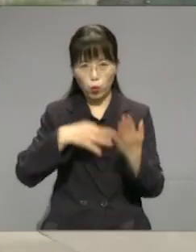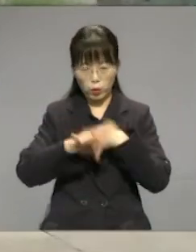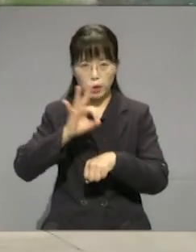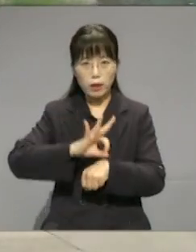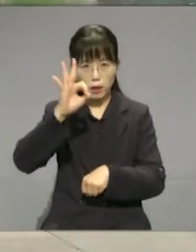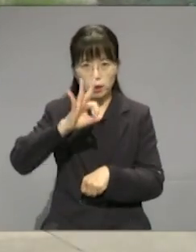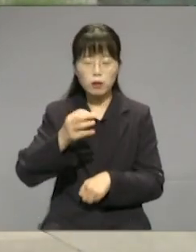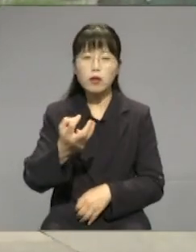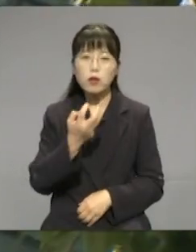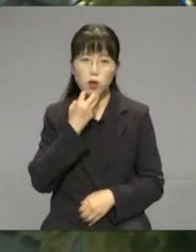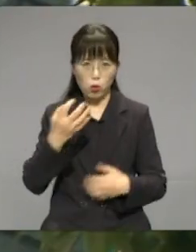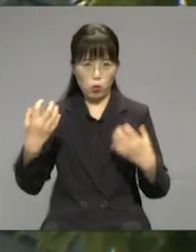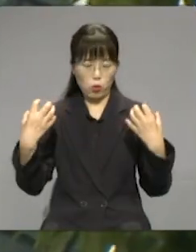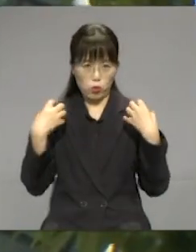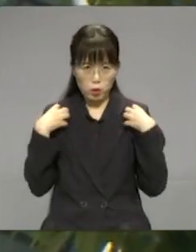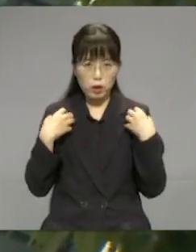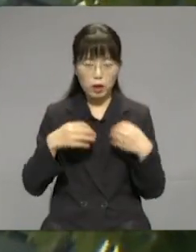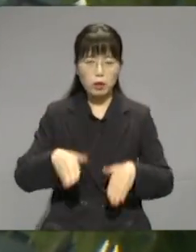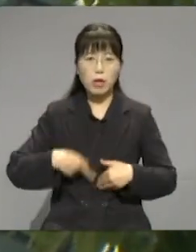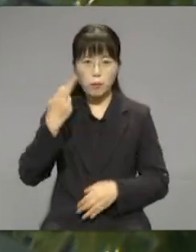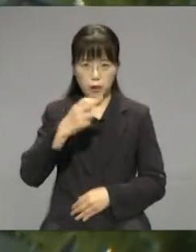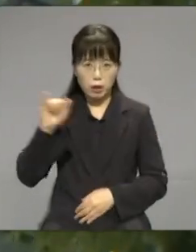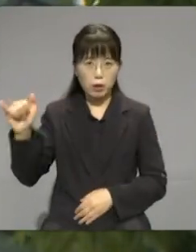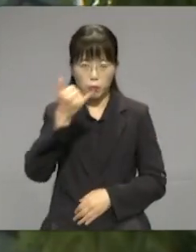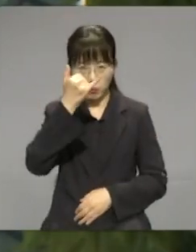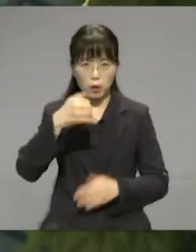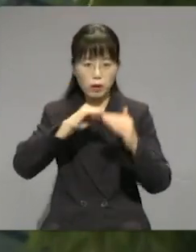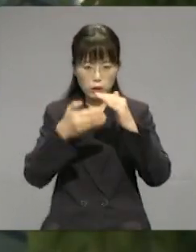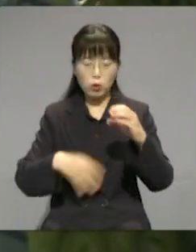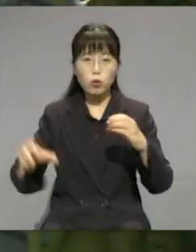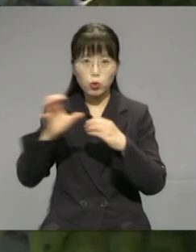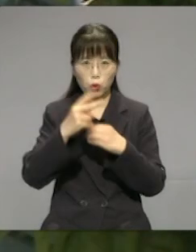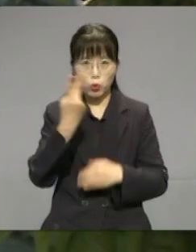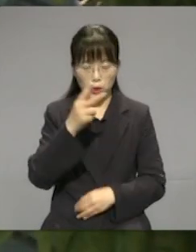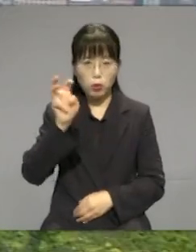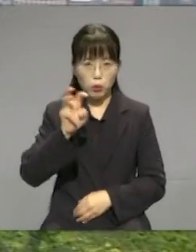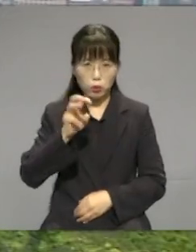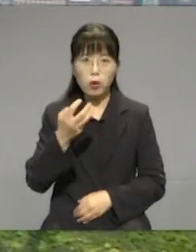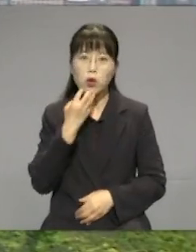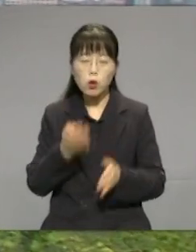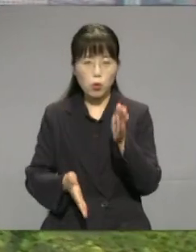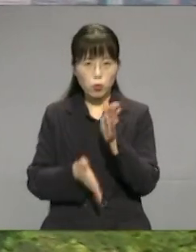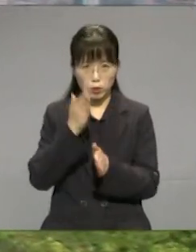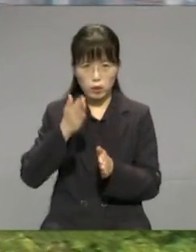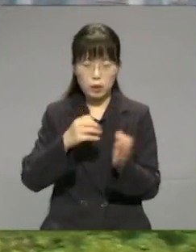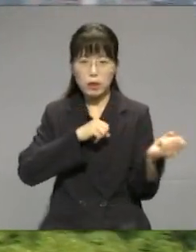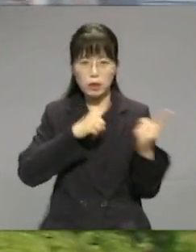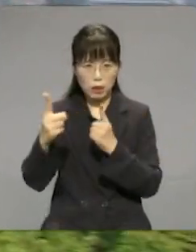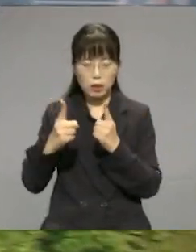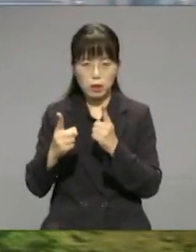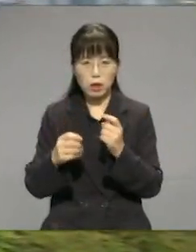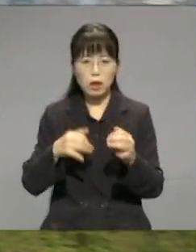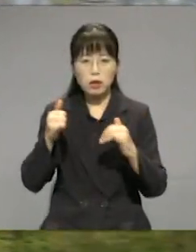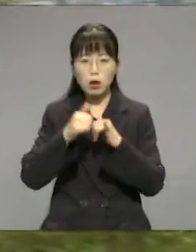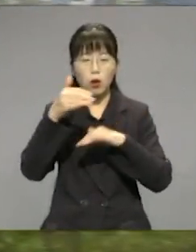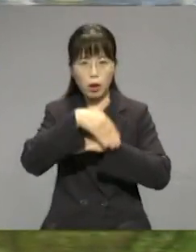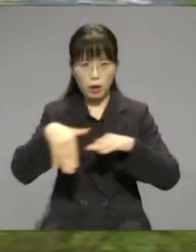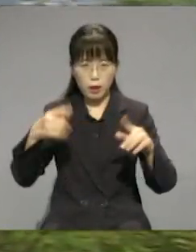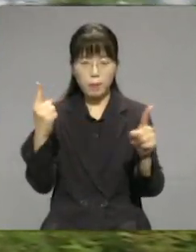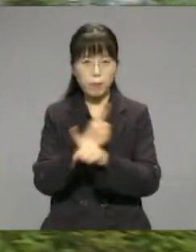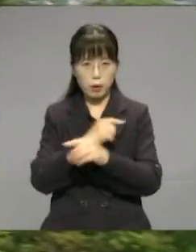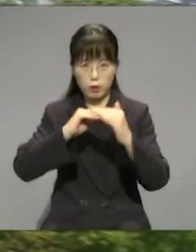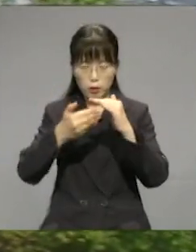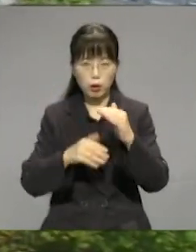시청 서소문청사에서 남산과 김포공항 내용을 추가한 2030 서울시 도시재생 전략계획